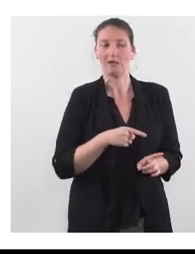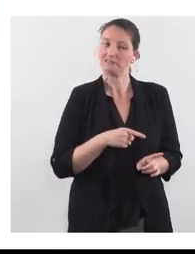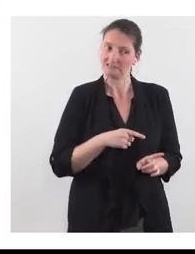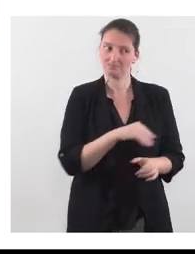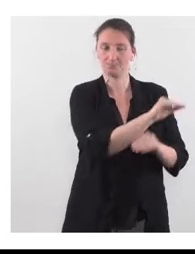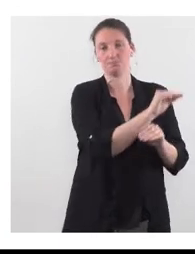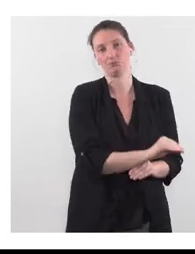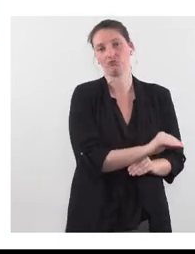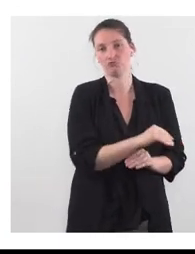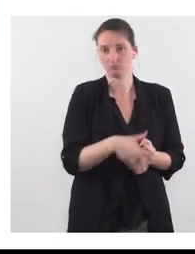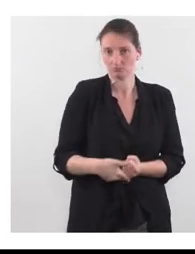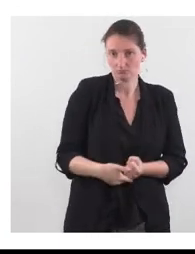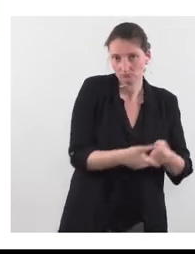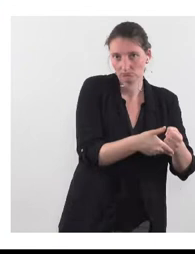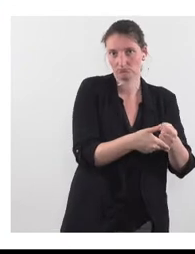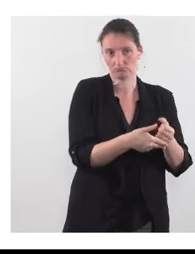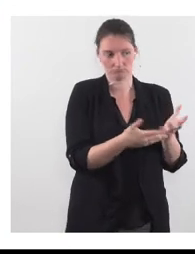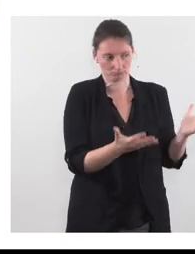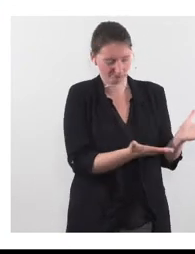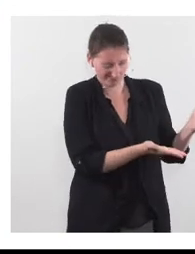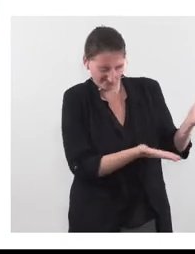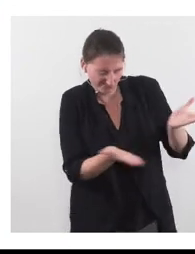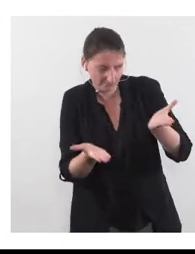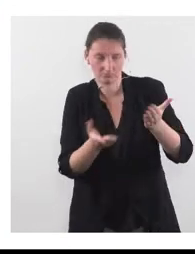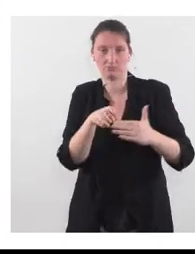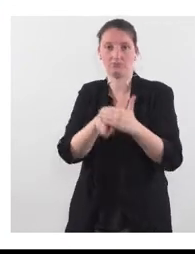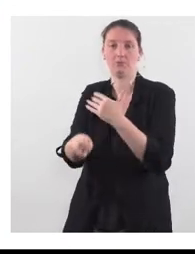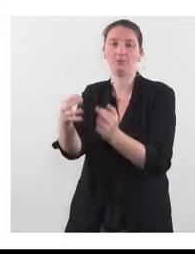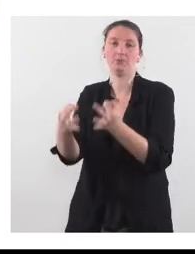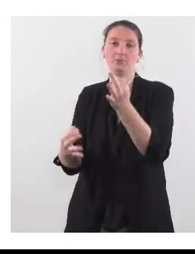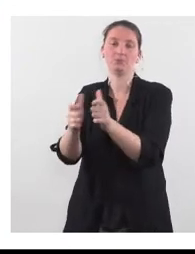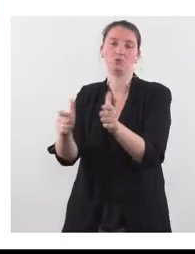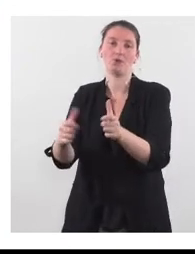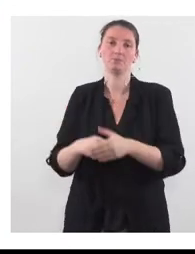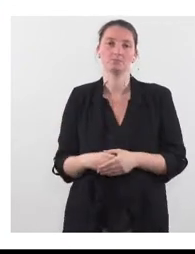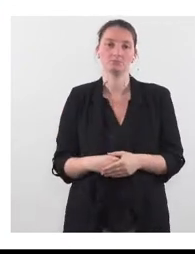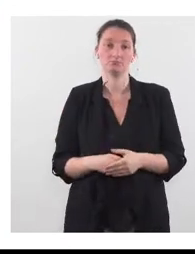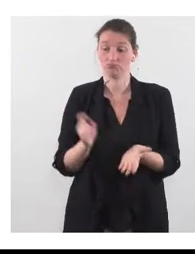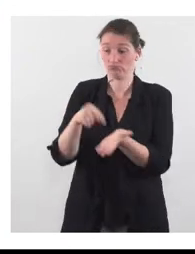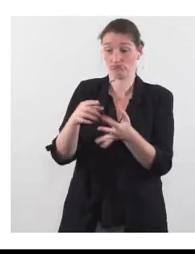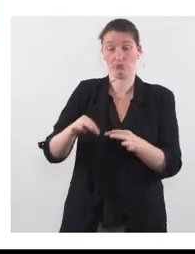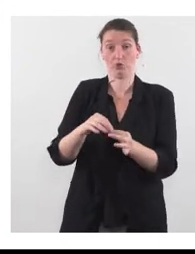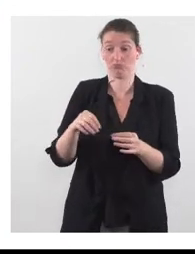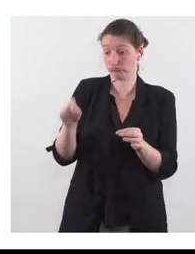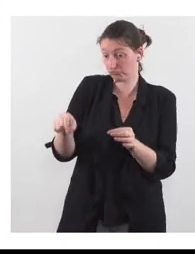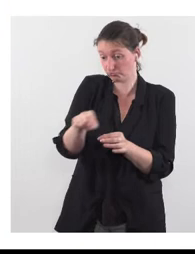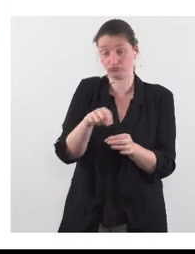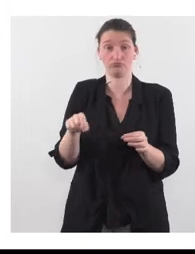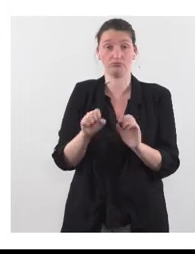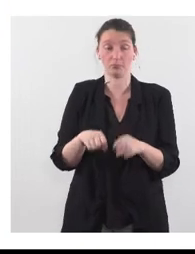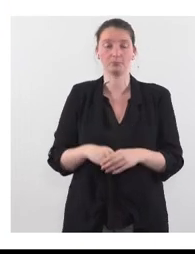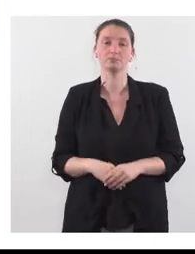nous pouvons les soutenir, les aider pour se présenter au tribunal, n'importe où dans le pays, pour une raison, une autre.